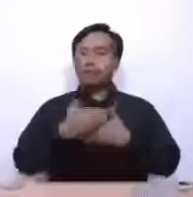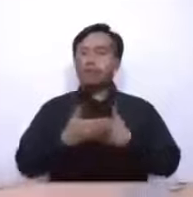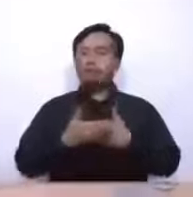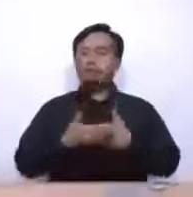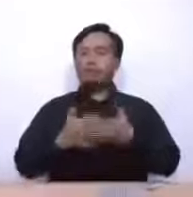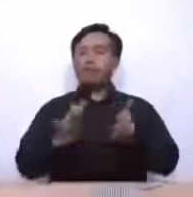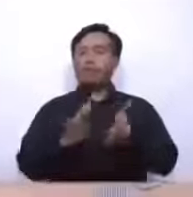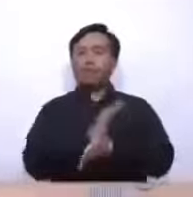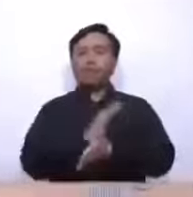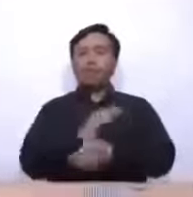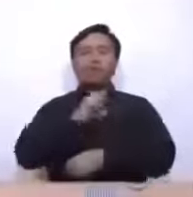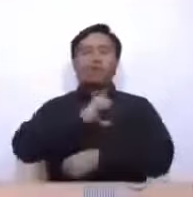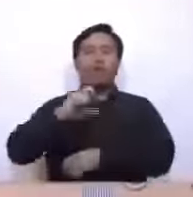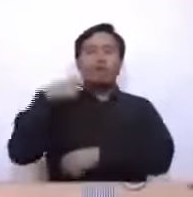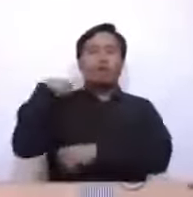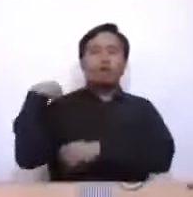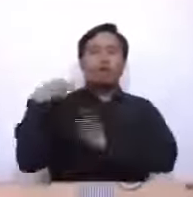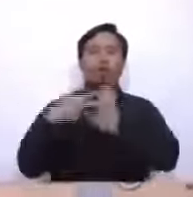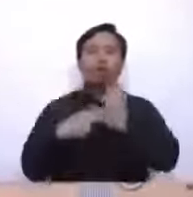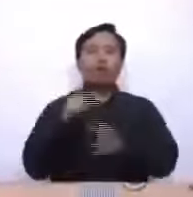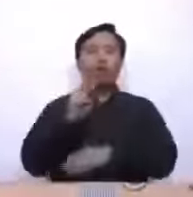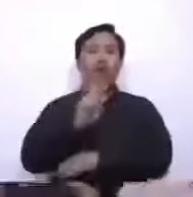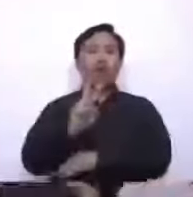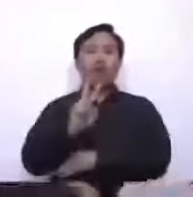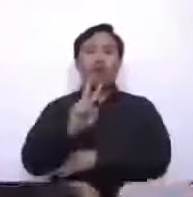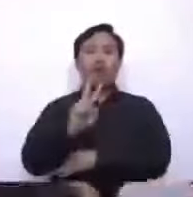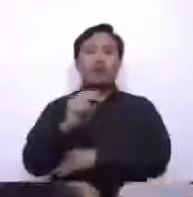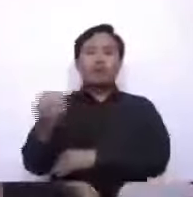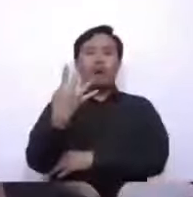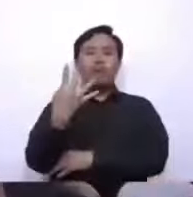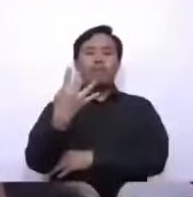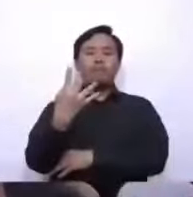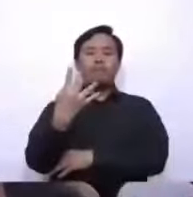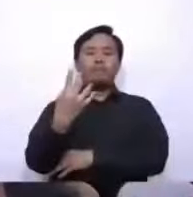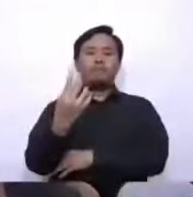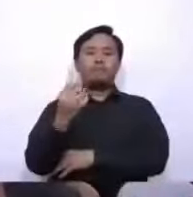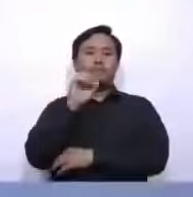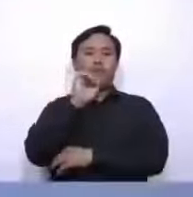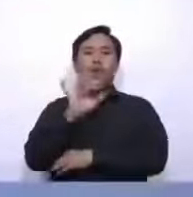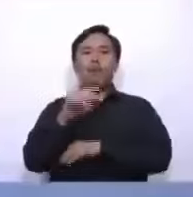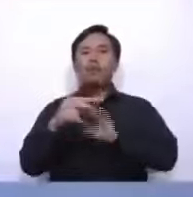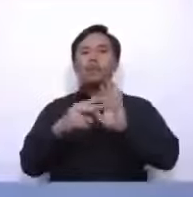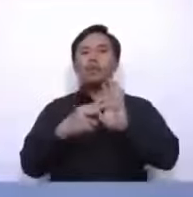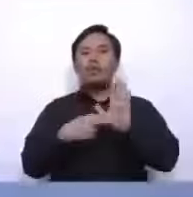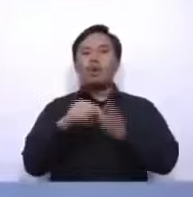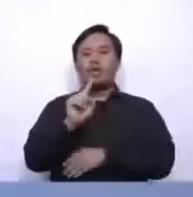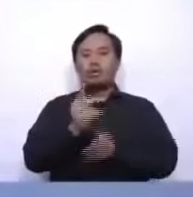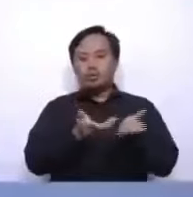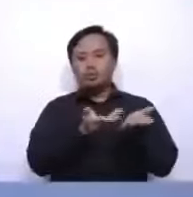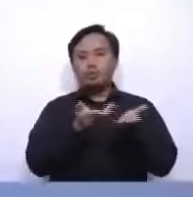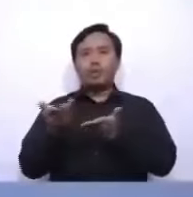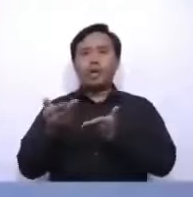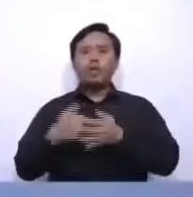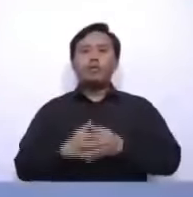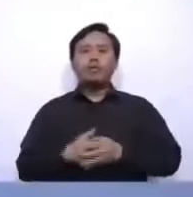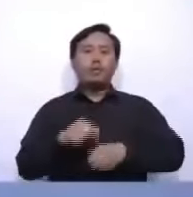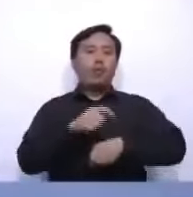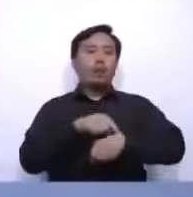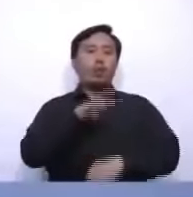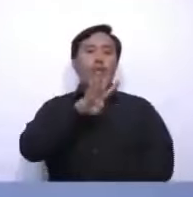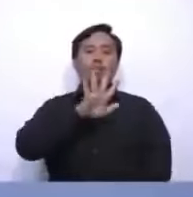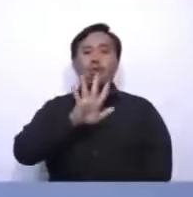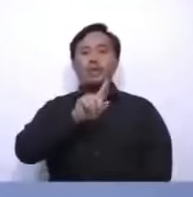Selanjutnya saya beri kesempatan untuk Cagub nomor urut 2 untuk menanggapi jawaban Cagub nomor urut 1. Durasi menanggapi